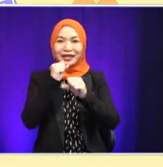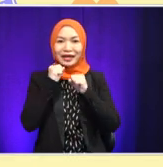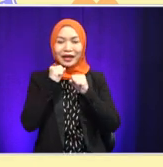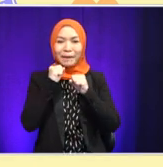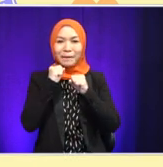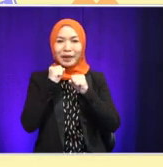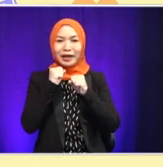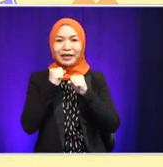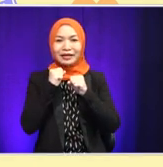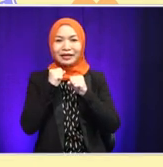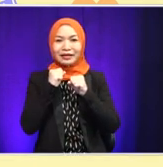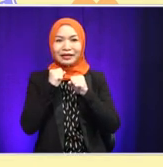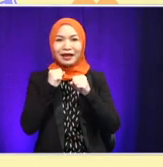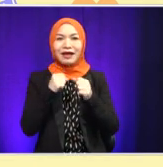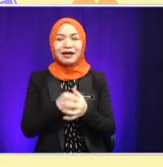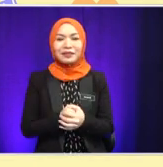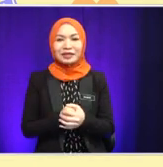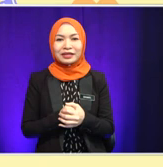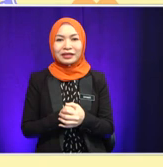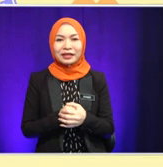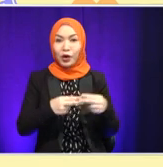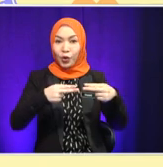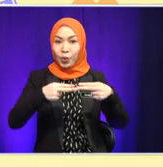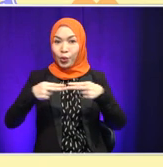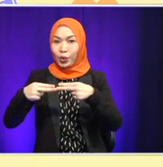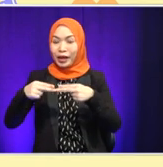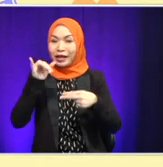dengan kaum lain oke bagus